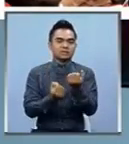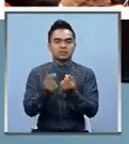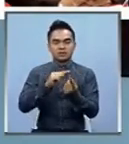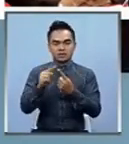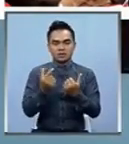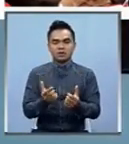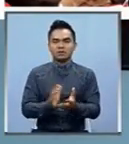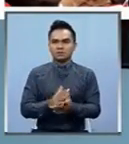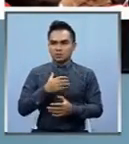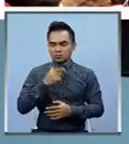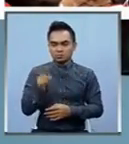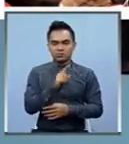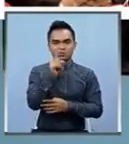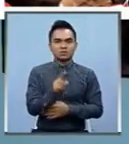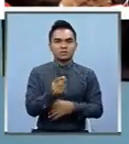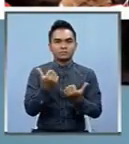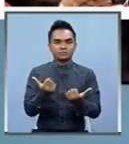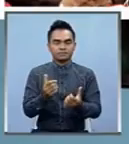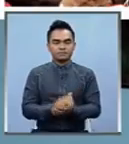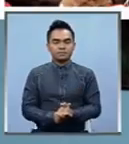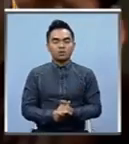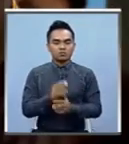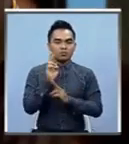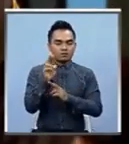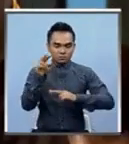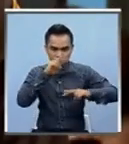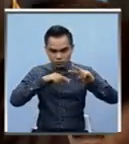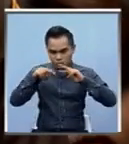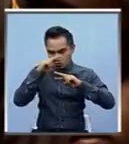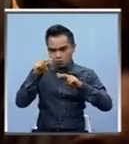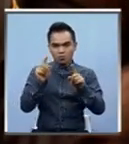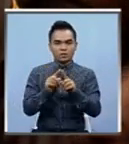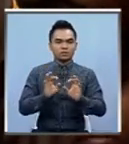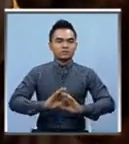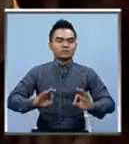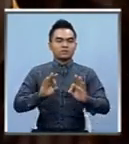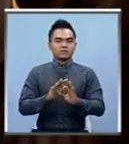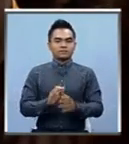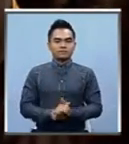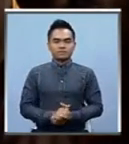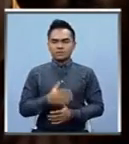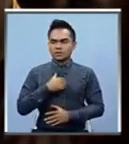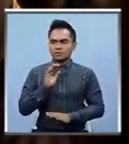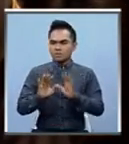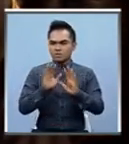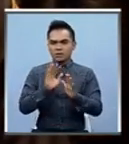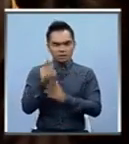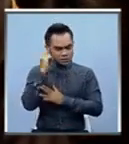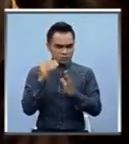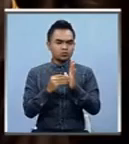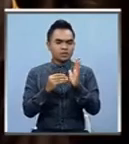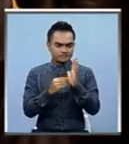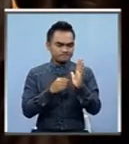สงสัยเนี่ยก็เฝ้าระวังไว้หมดแล้วมันน่าจะอยู่ไม่ไกลจากกทม